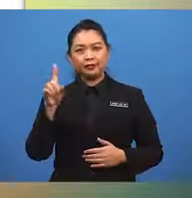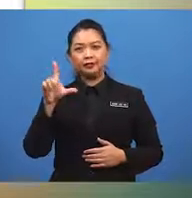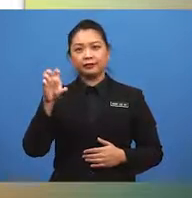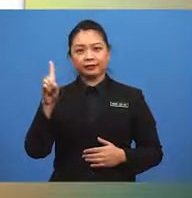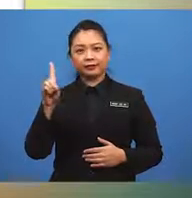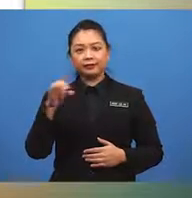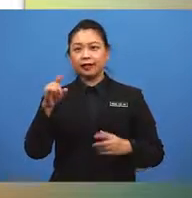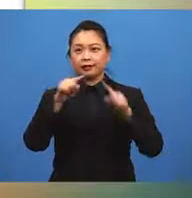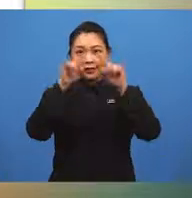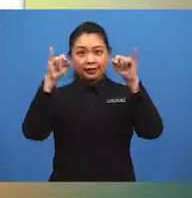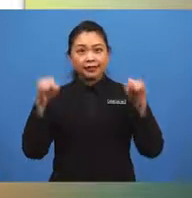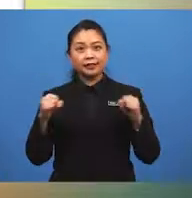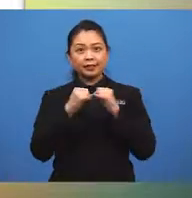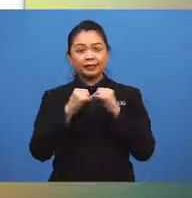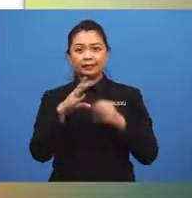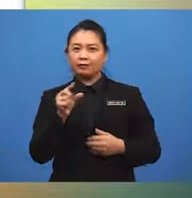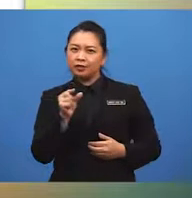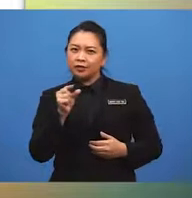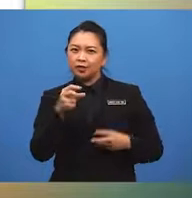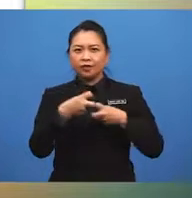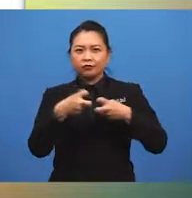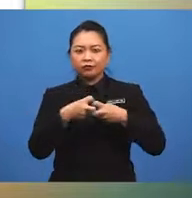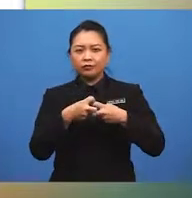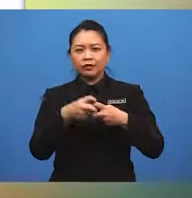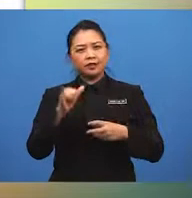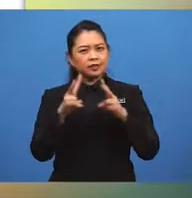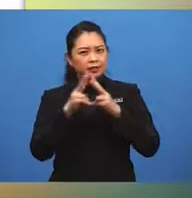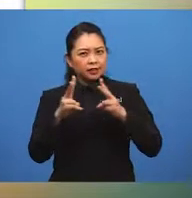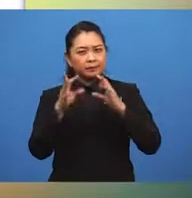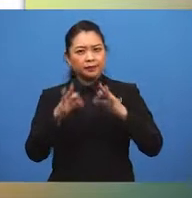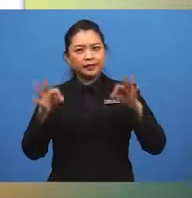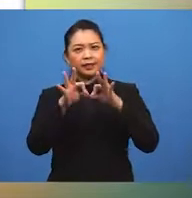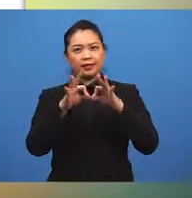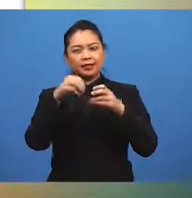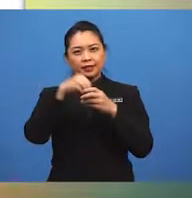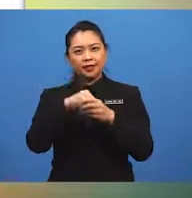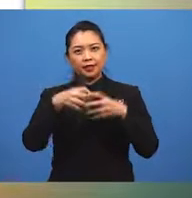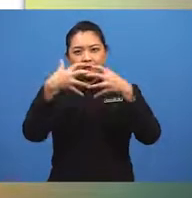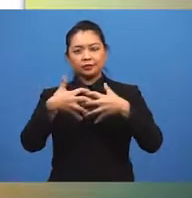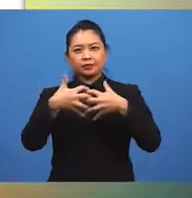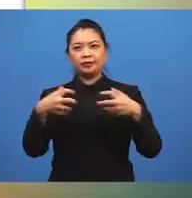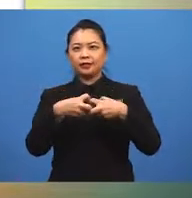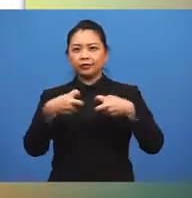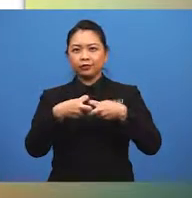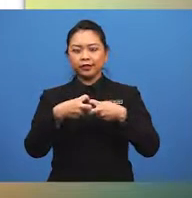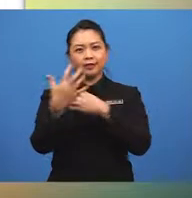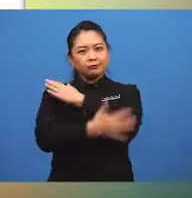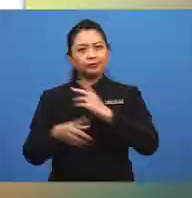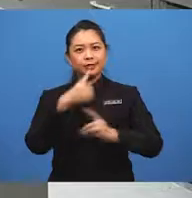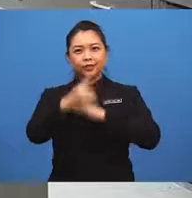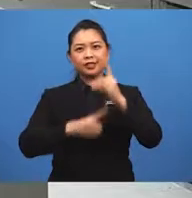litar bersepadu dan chip-chip elektronik yang sangat penting dalam industri elektronik seluruh